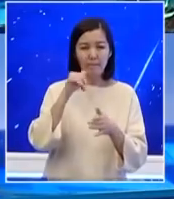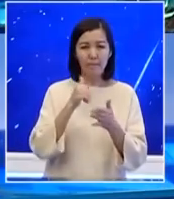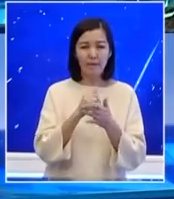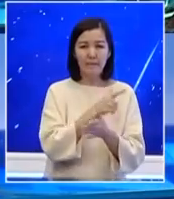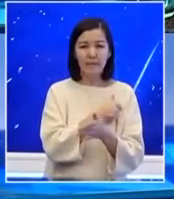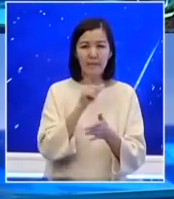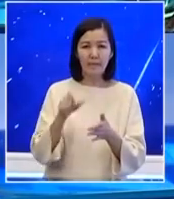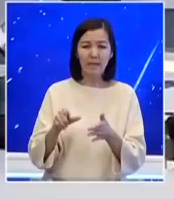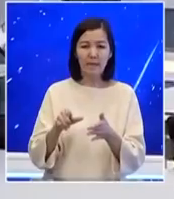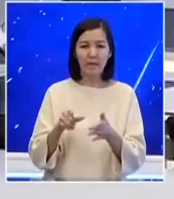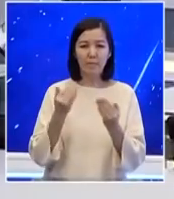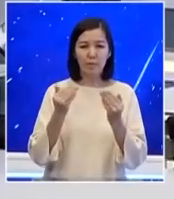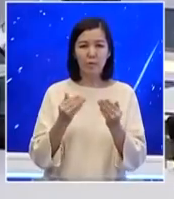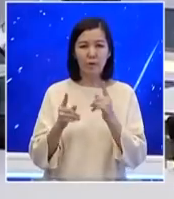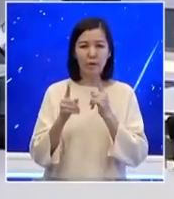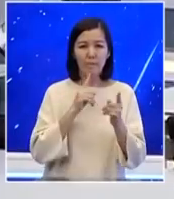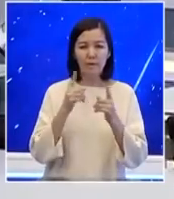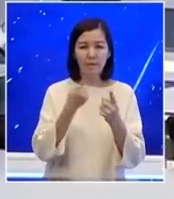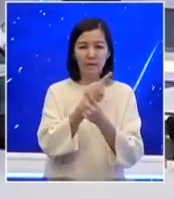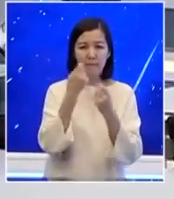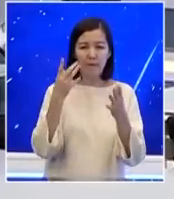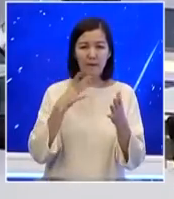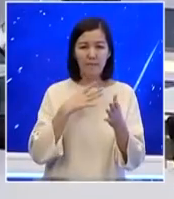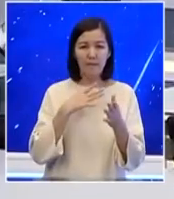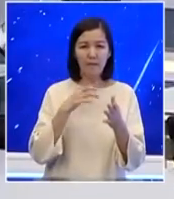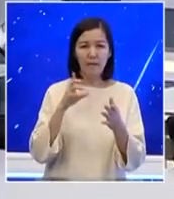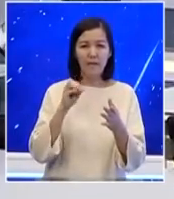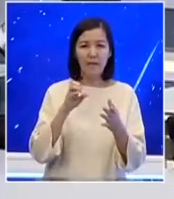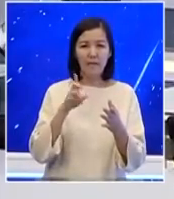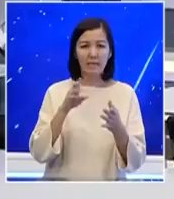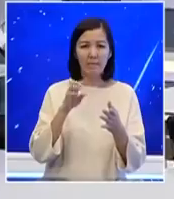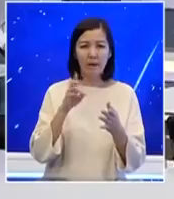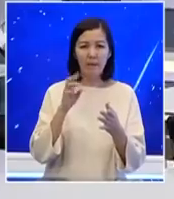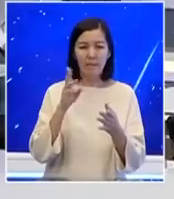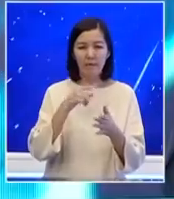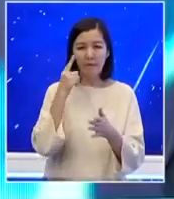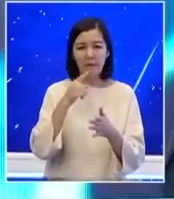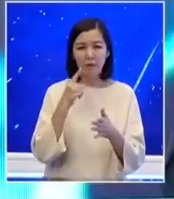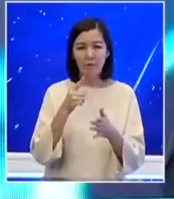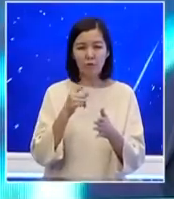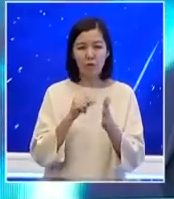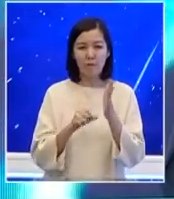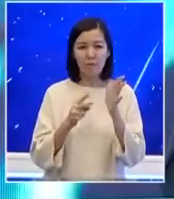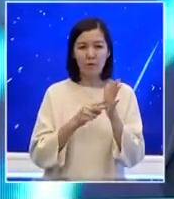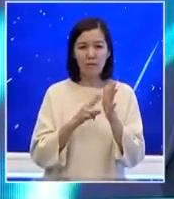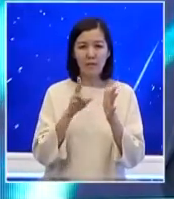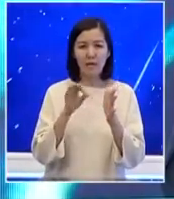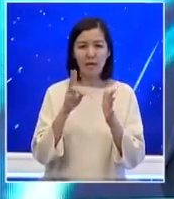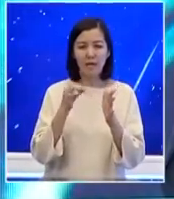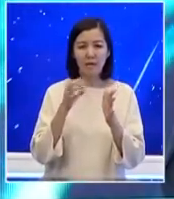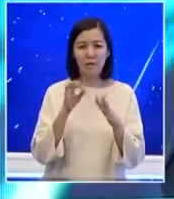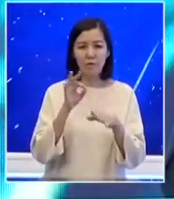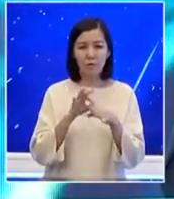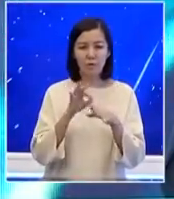орталық коммуникациялық қызметінде өткен баспасөз мәслихатында мәлімдеді. Айжан Есмағамбетованың айтуынша, олардың 67-сі коронавирус